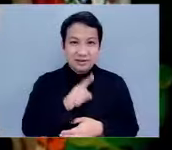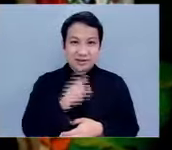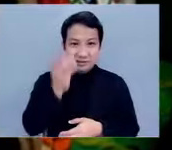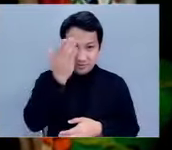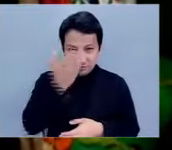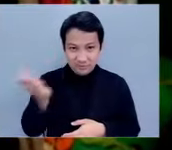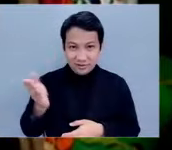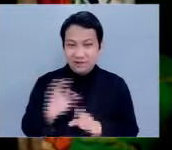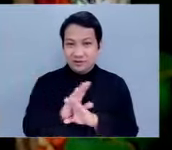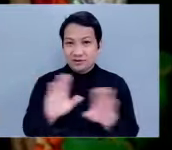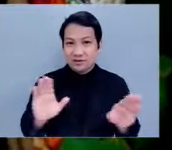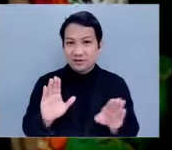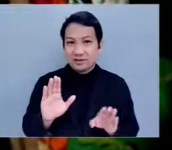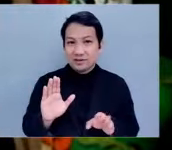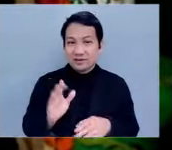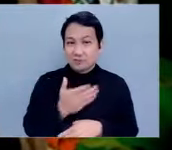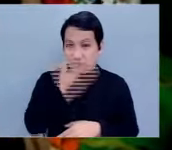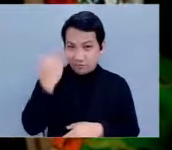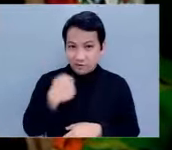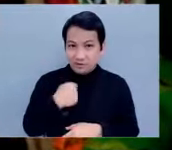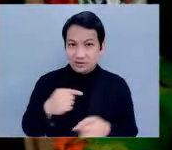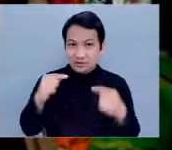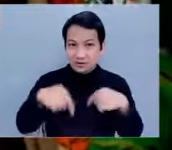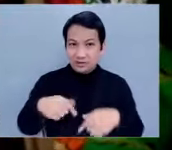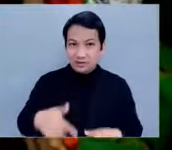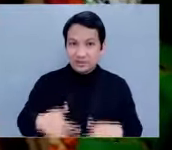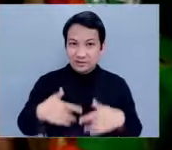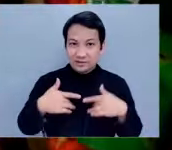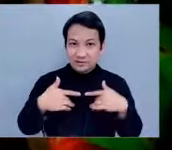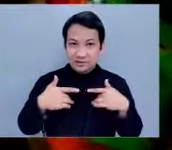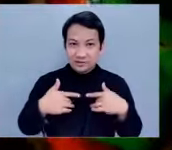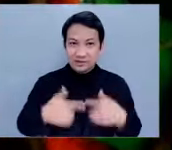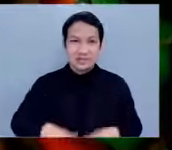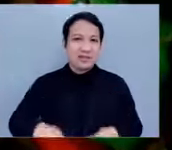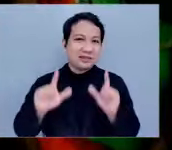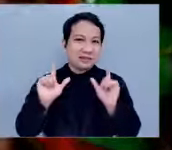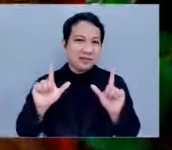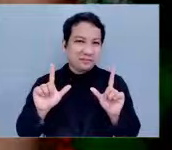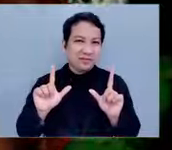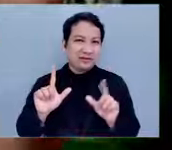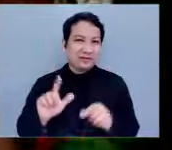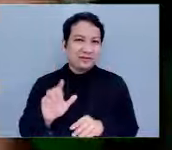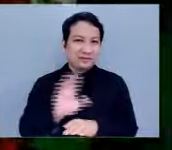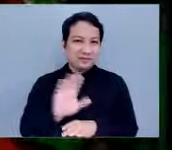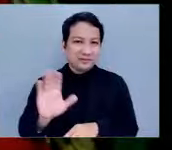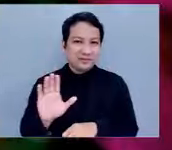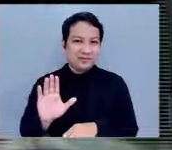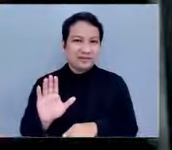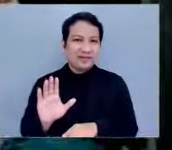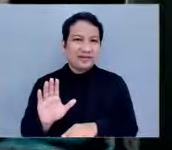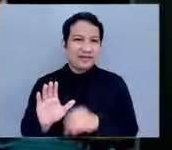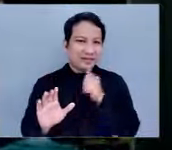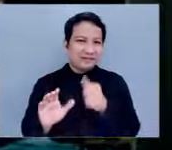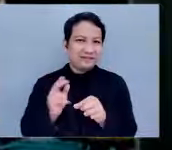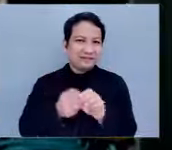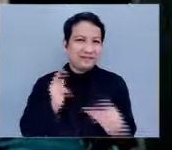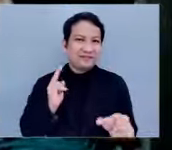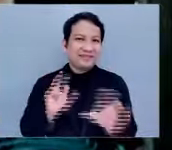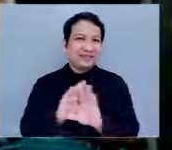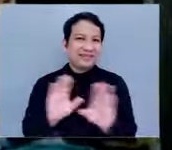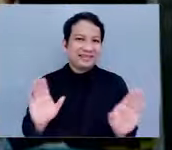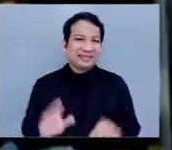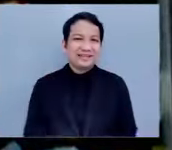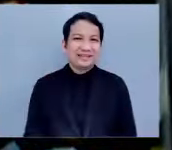huwag kalimutan na pagdating sa buhay, laban lang, walang babawi! Sabi yan ni